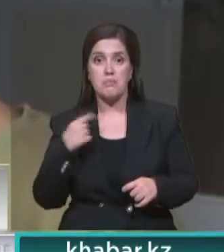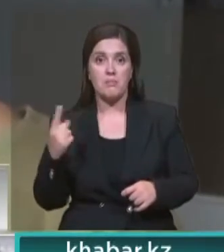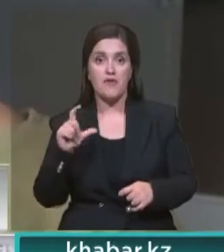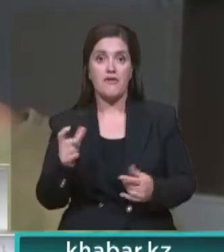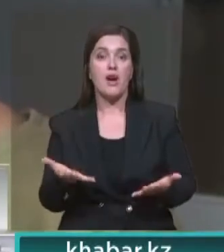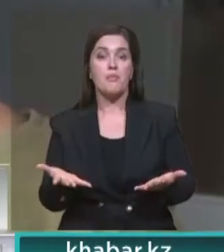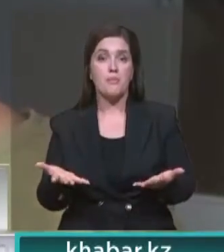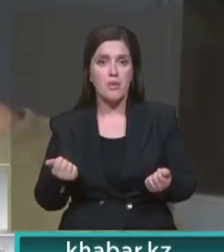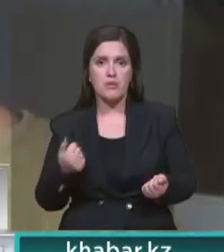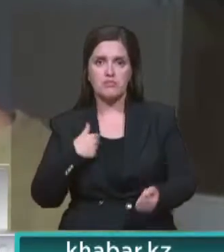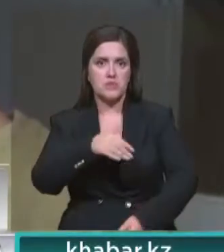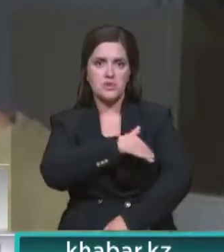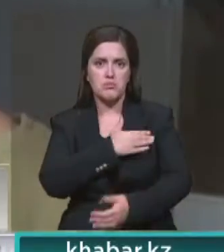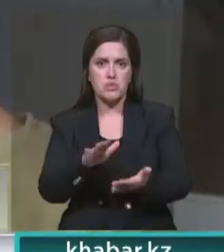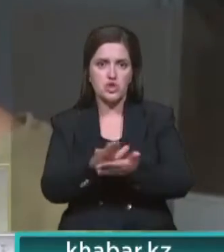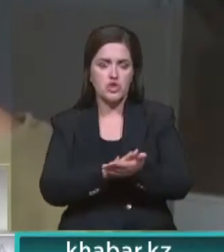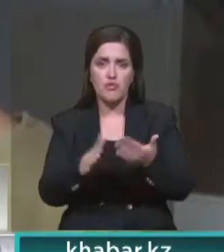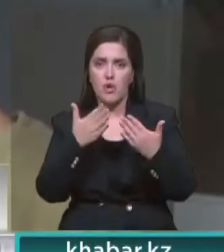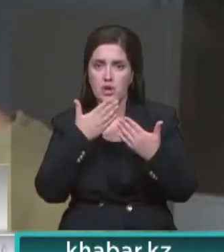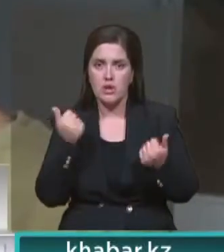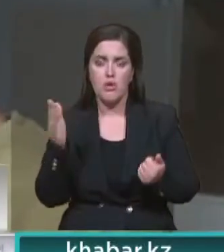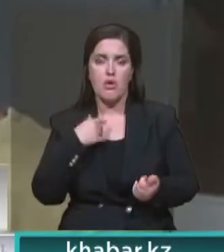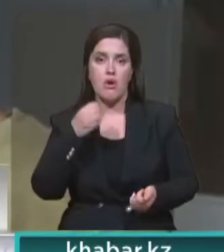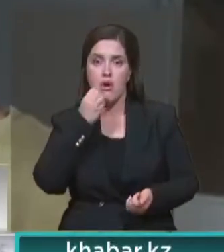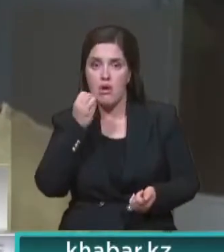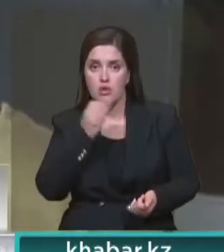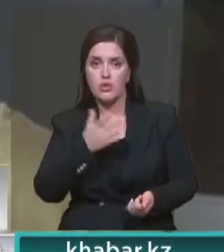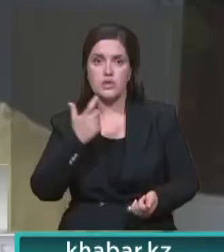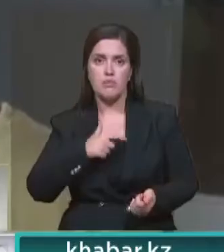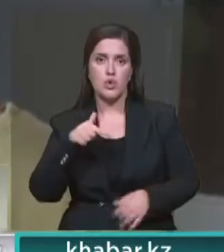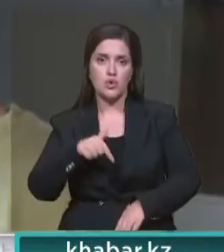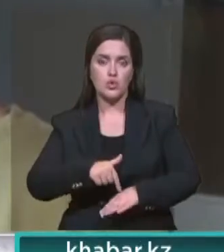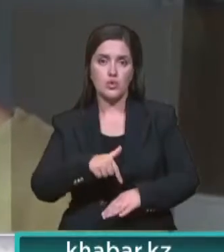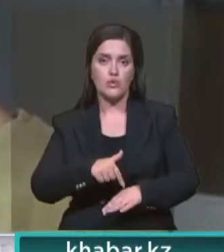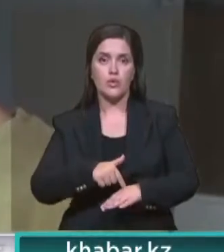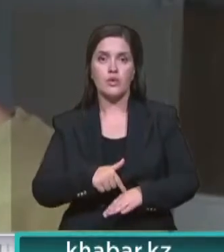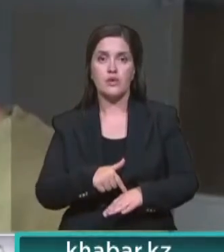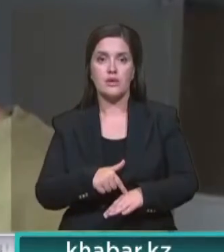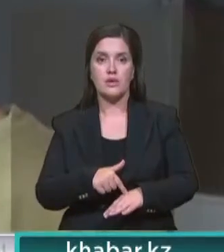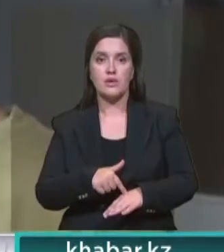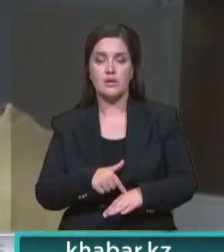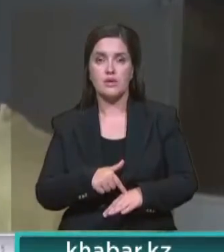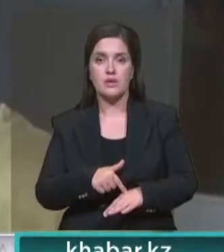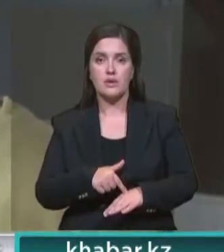получили некие пературы ничего не было все хорошо себя чувствую сама себе заботило с народом работаем за